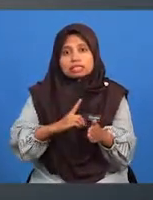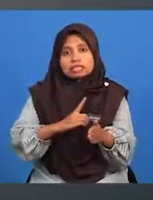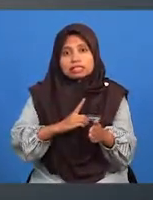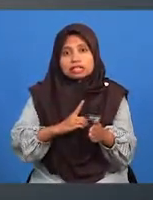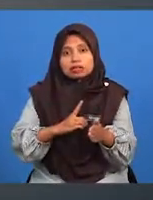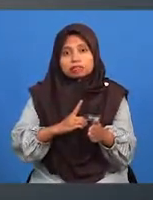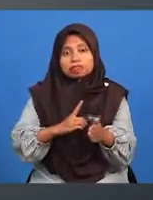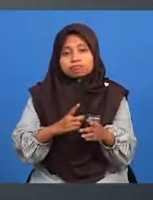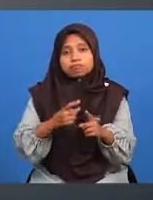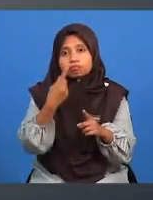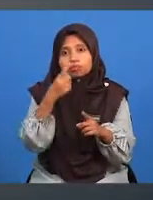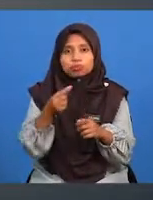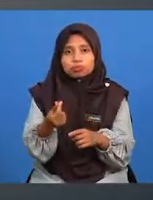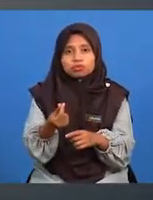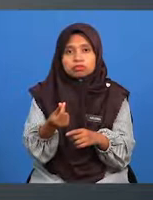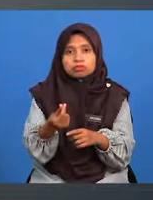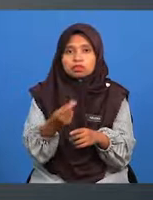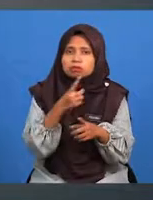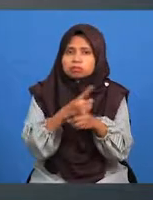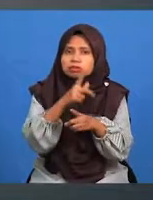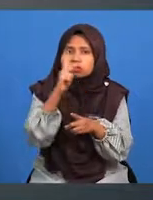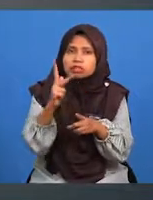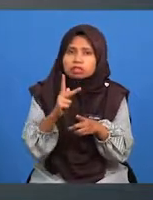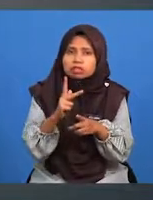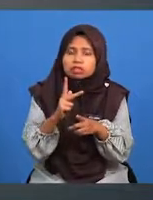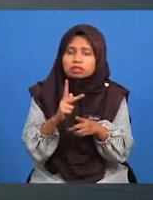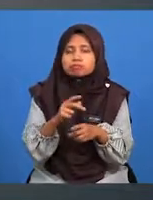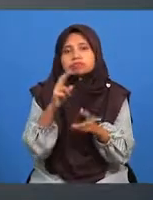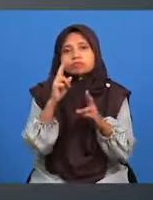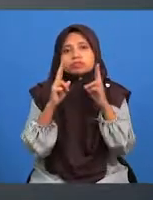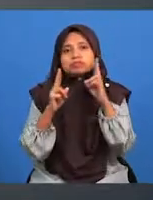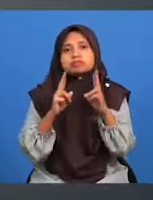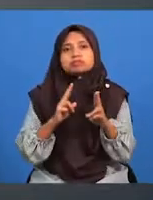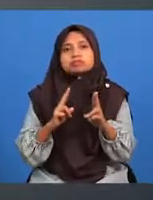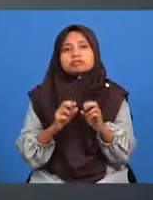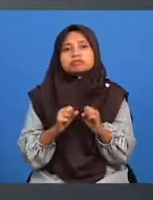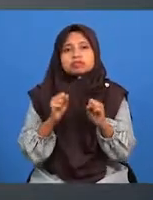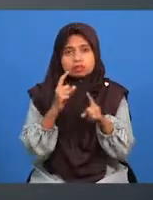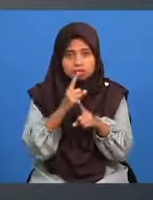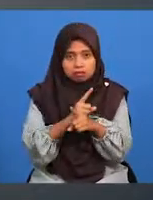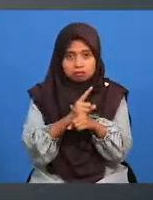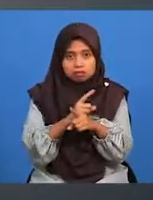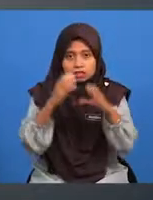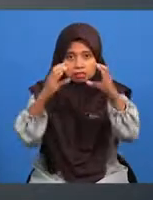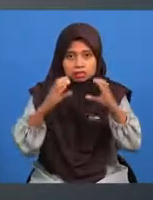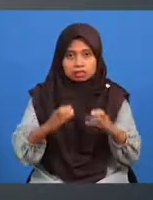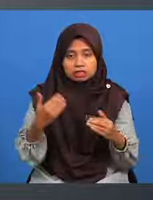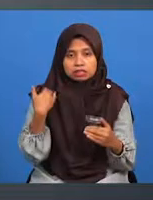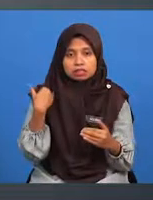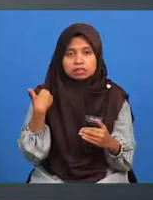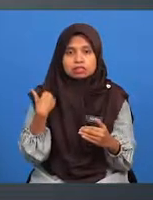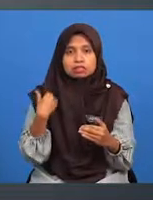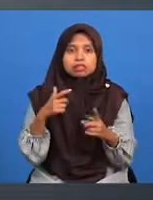dari segi harta. Betulkah begitu Ustazah? Betul. Caranya adalah